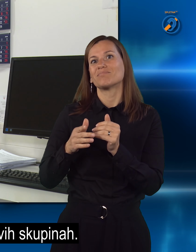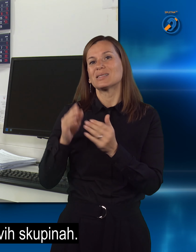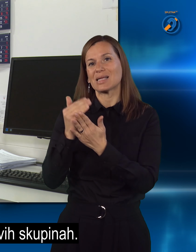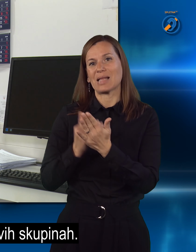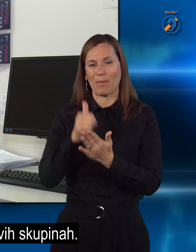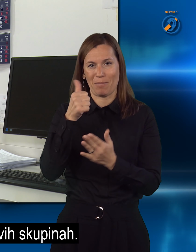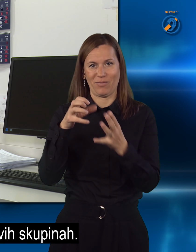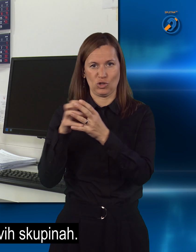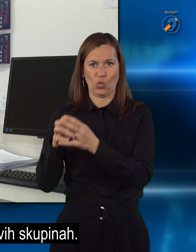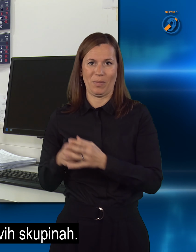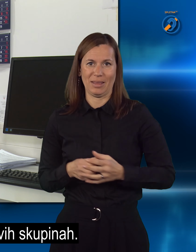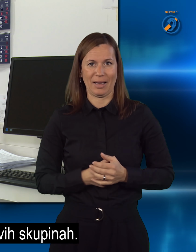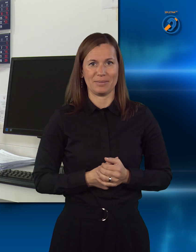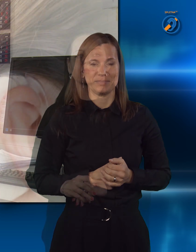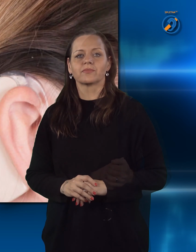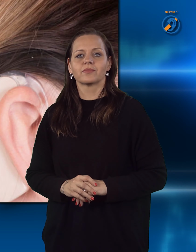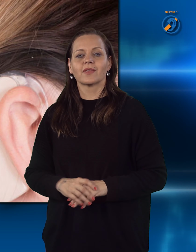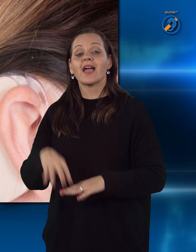pri prvih skupinah.